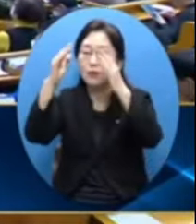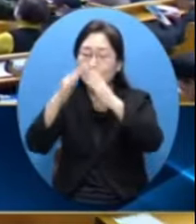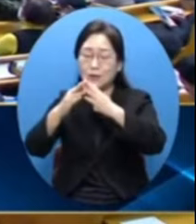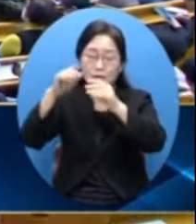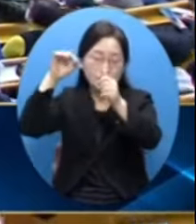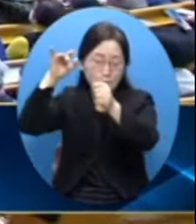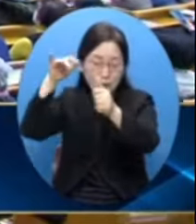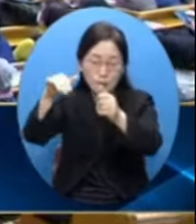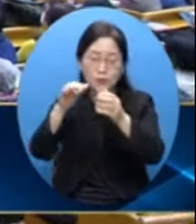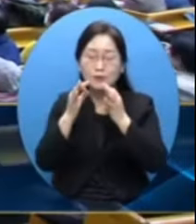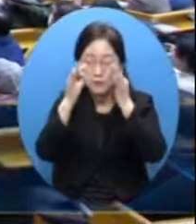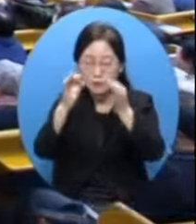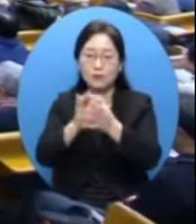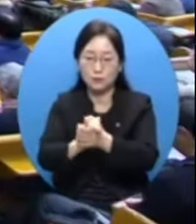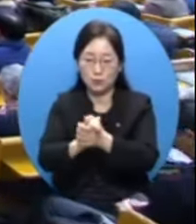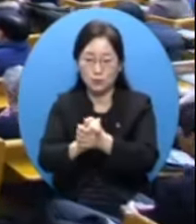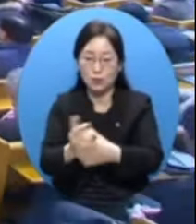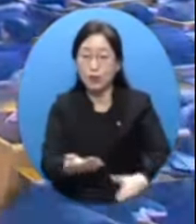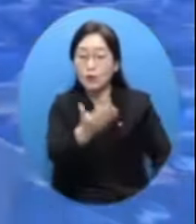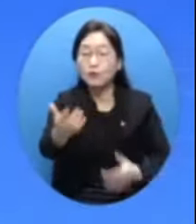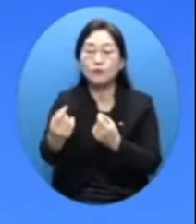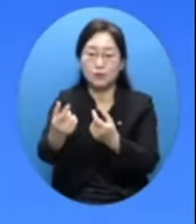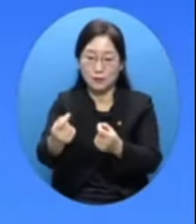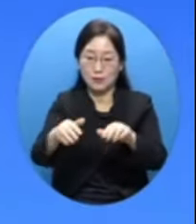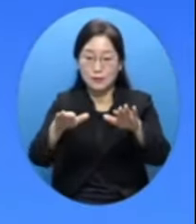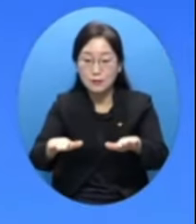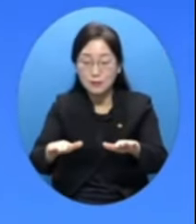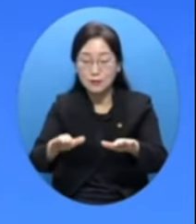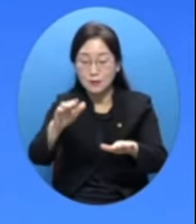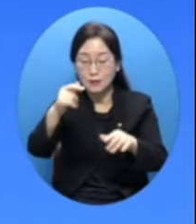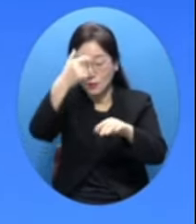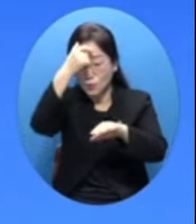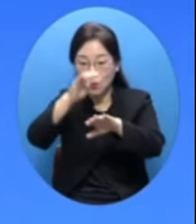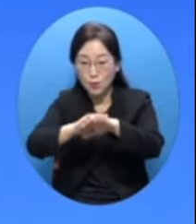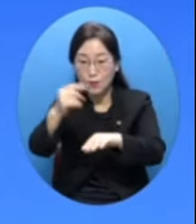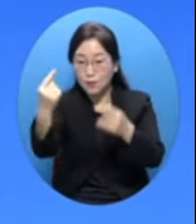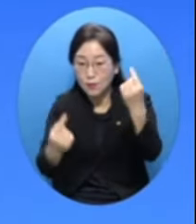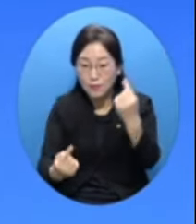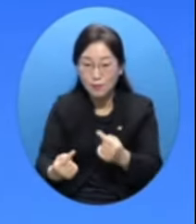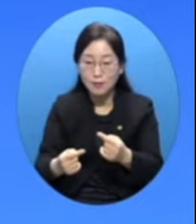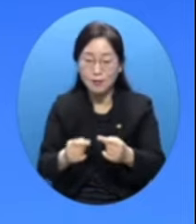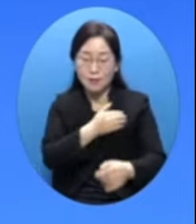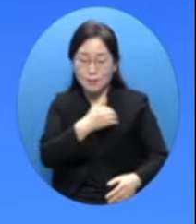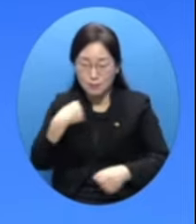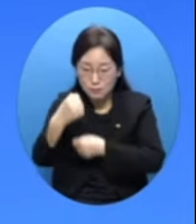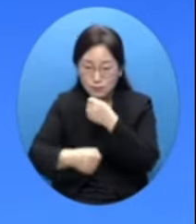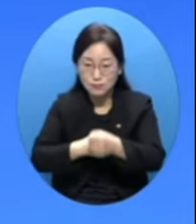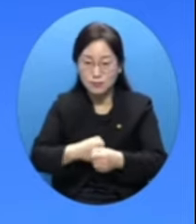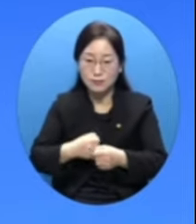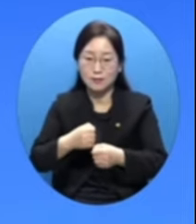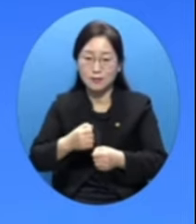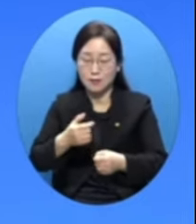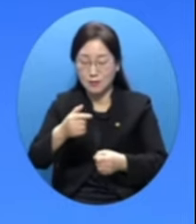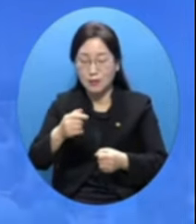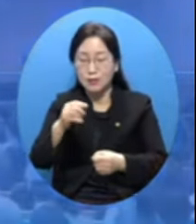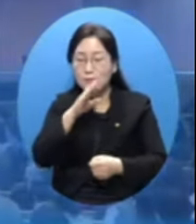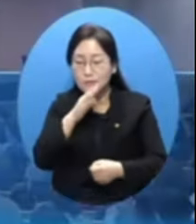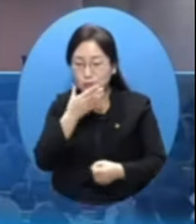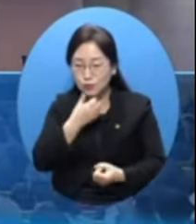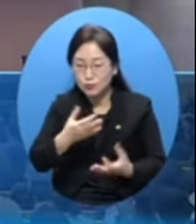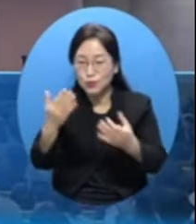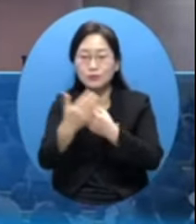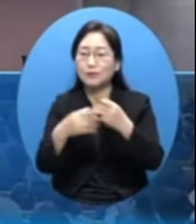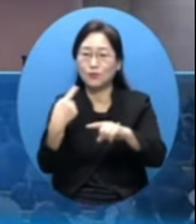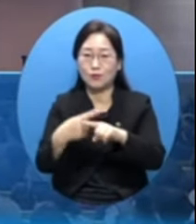기도했습니다. 여러분, 우리가 이렇게 성전에 와서 마음껏 예배드릴 수 있는 것은 얼마나 큰 은혜고 축복인지 모릅니다. 요나서 2장 4절에